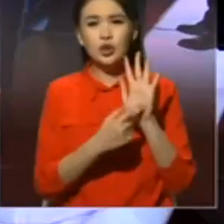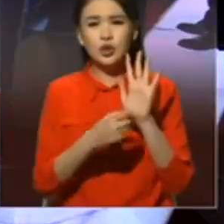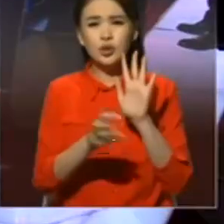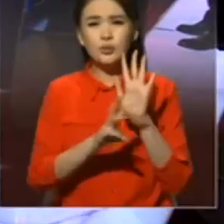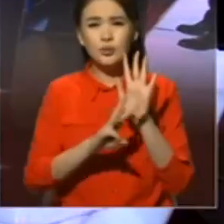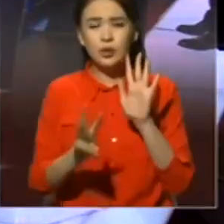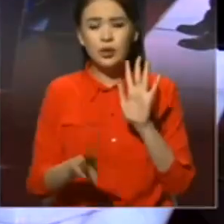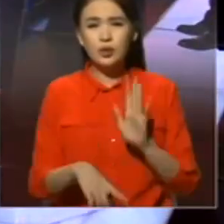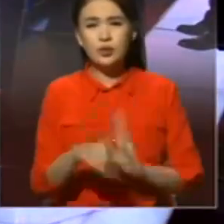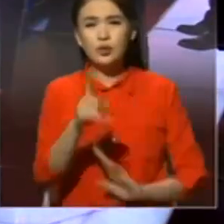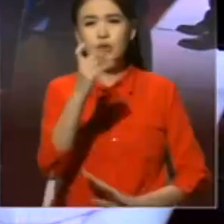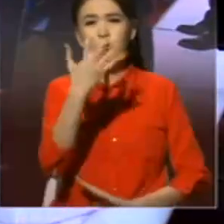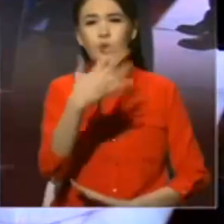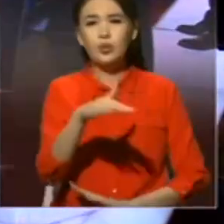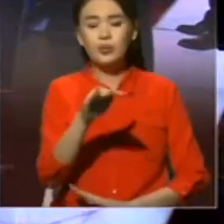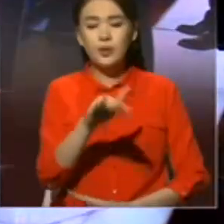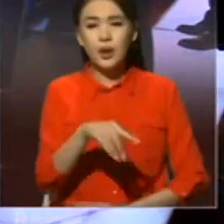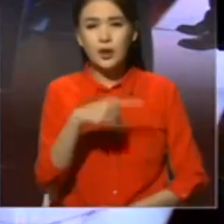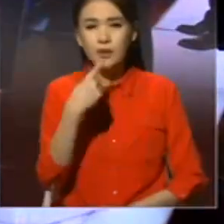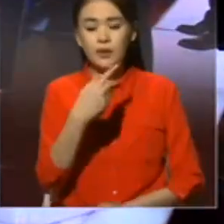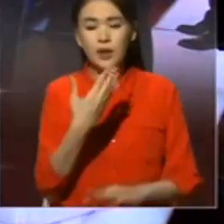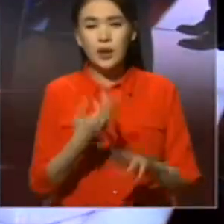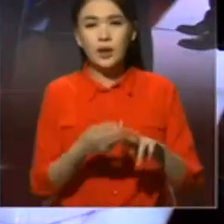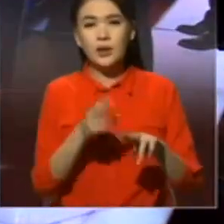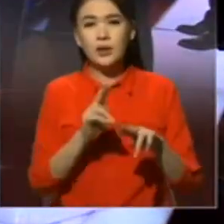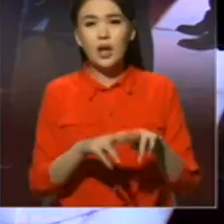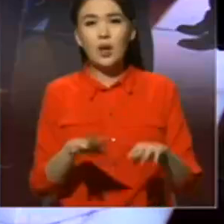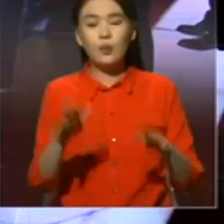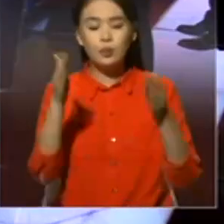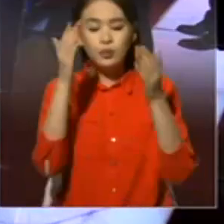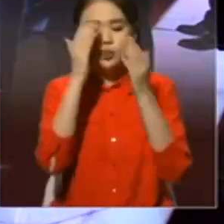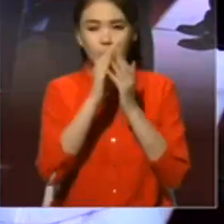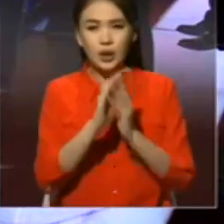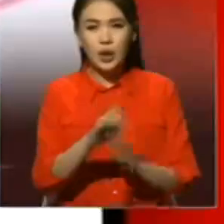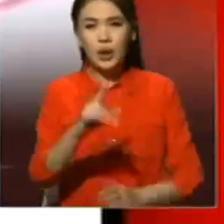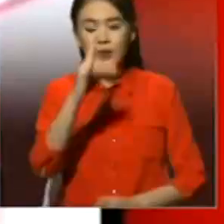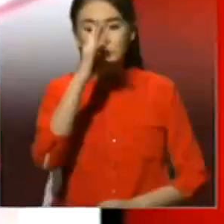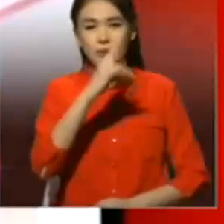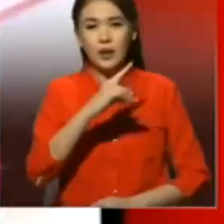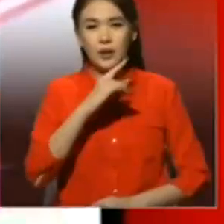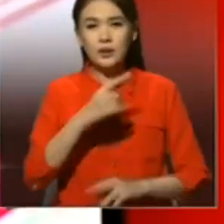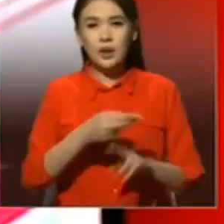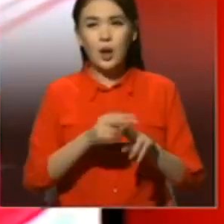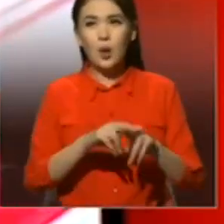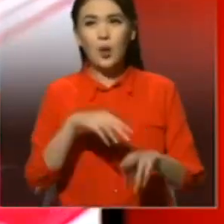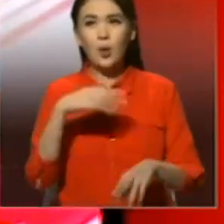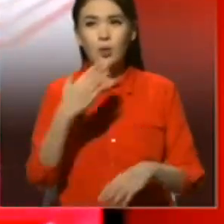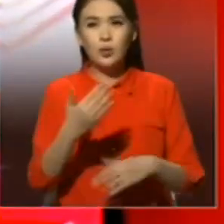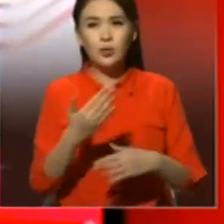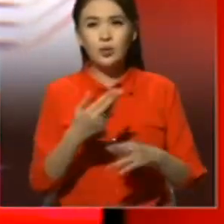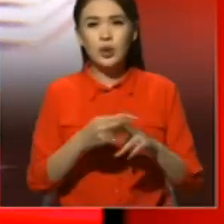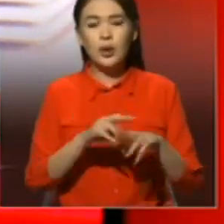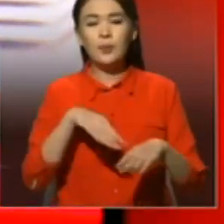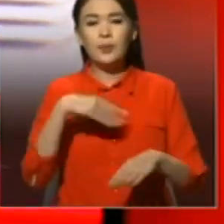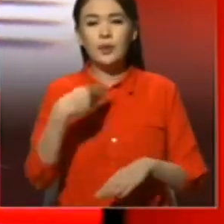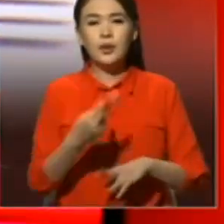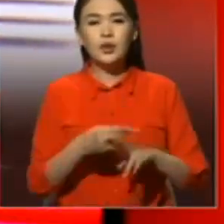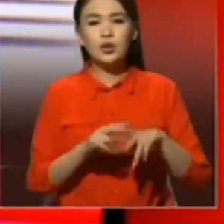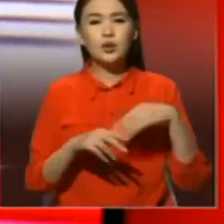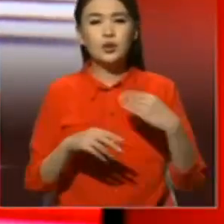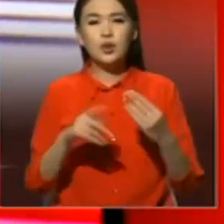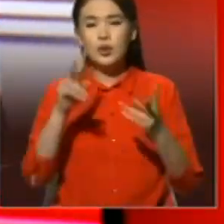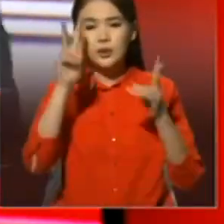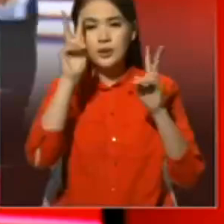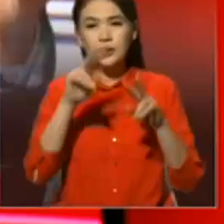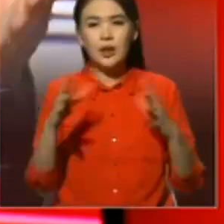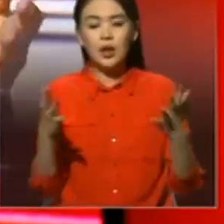отқан, 150 мың деп отқан. Бұл мына мұсылмандықта, қазақылықта бір не бар. Оң қолың берген, сол қолың білмесін дейді. Өзім